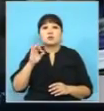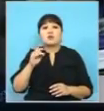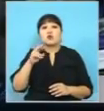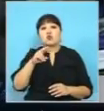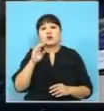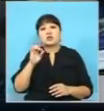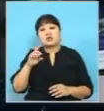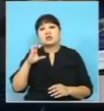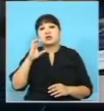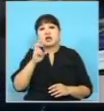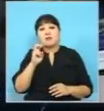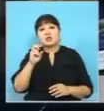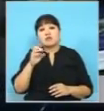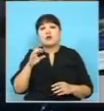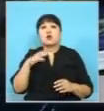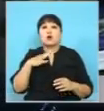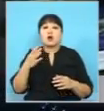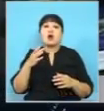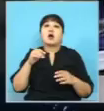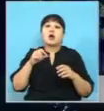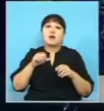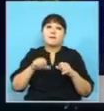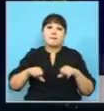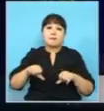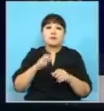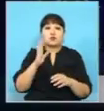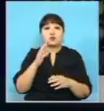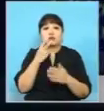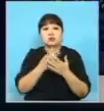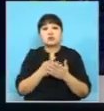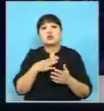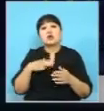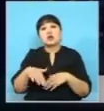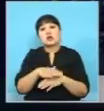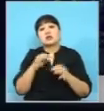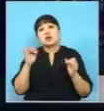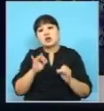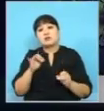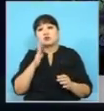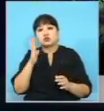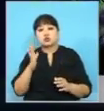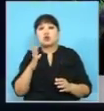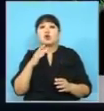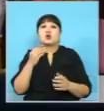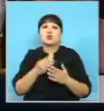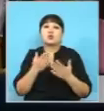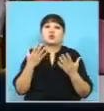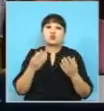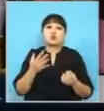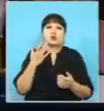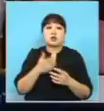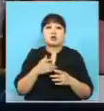Любов Ни, Сәния Қабдиева сынды өнер майталмандары бағалайды. Мәдени шара аясында қалың көрермен тарихымыздан сыр шертетін құнды қойылымдармен